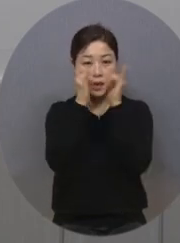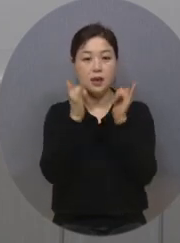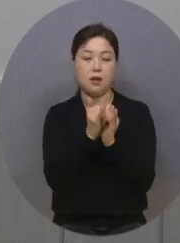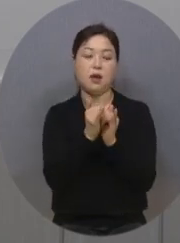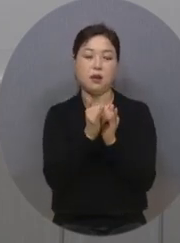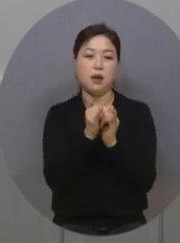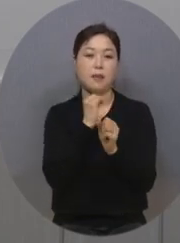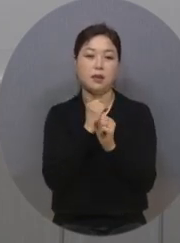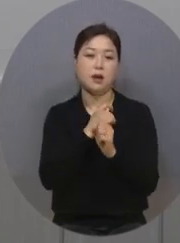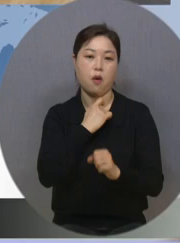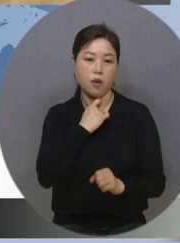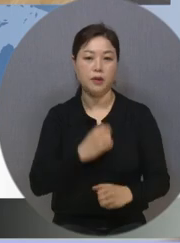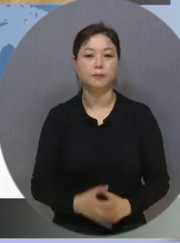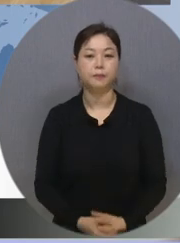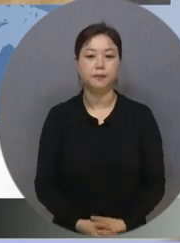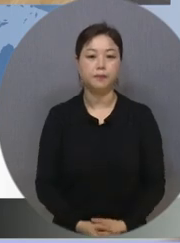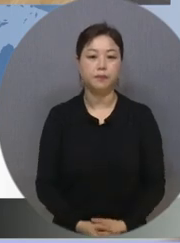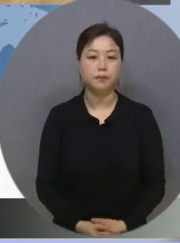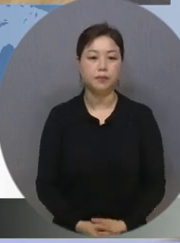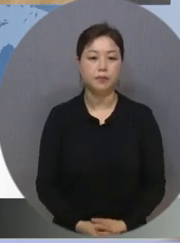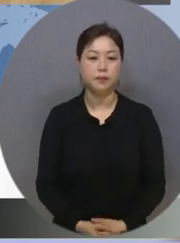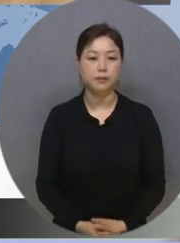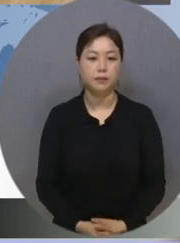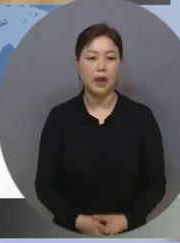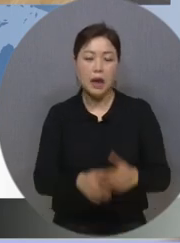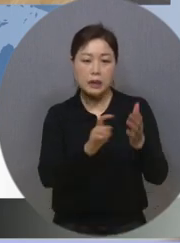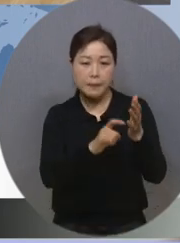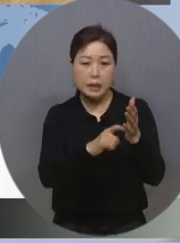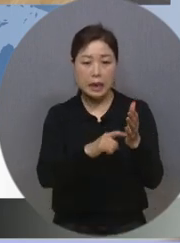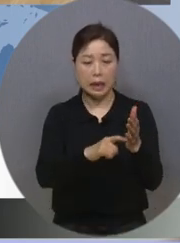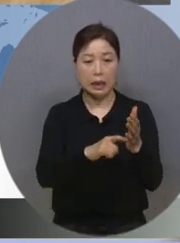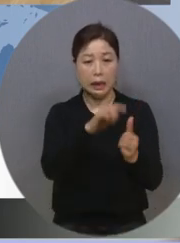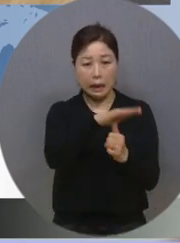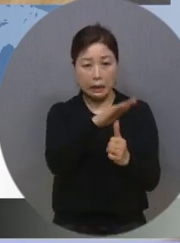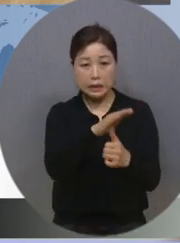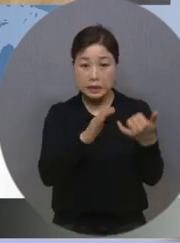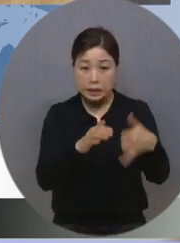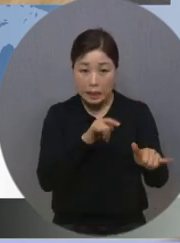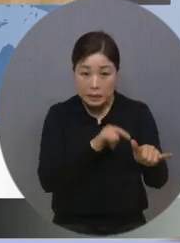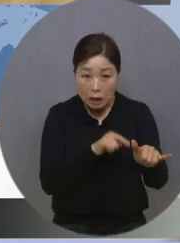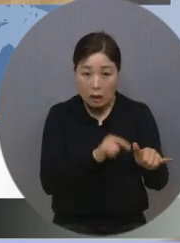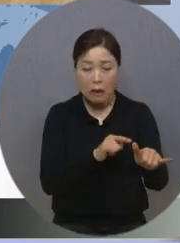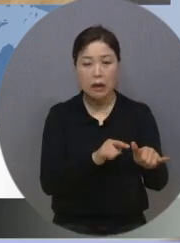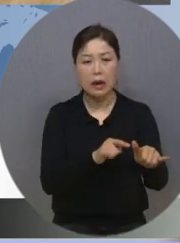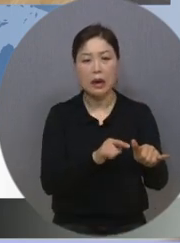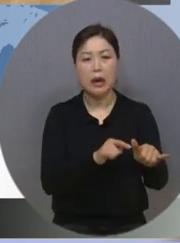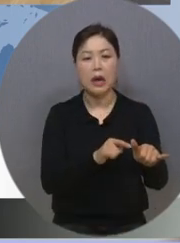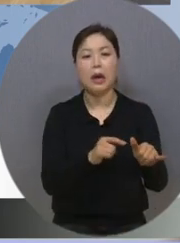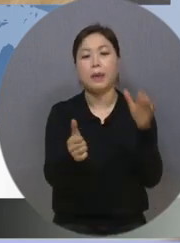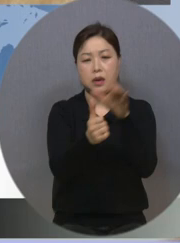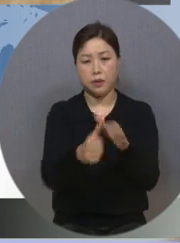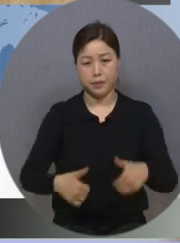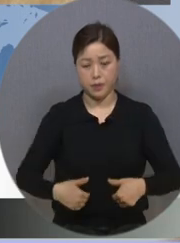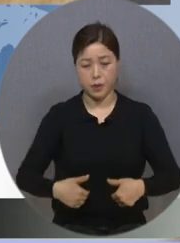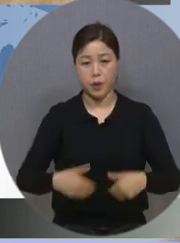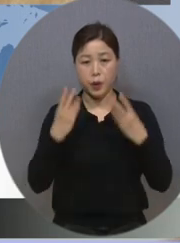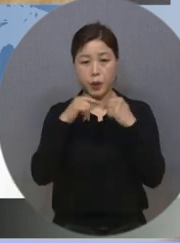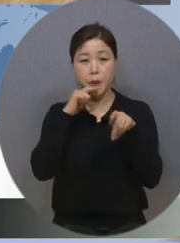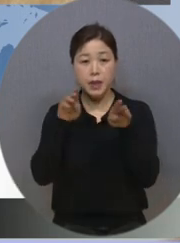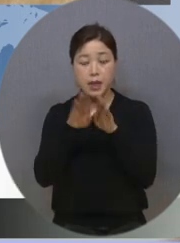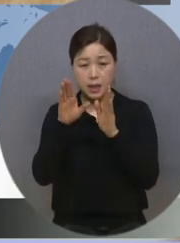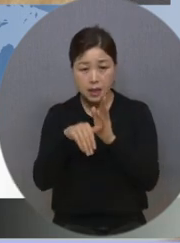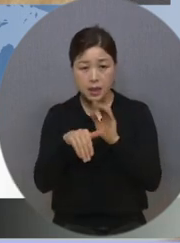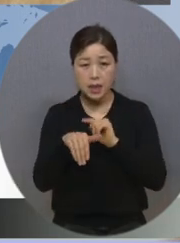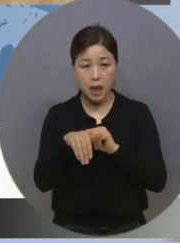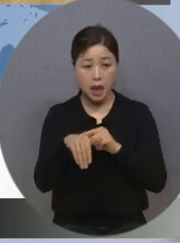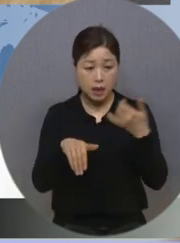경기방송 정은선입니다. 긴급하게 어린 자녀를 맡겨야 할 때, 특히 주말의 경우 아이를 돌볼